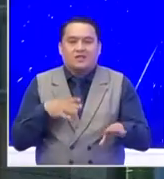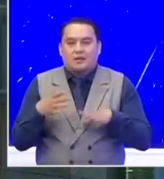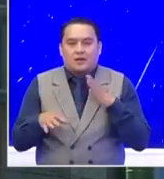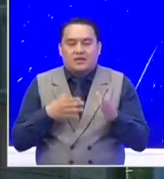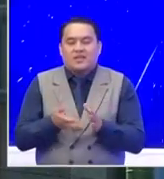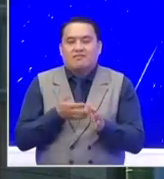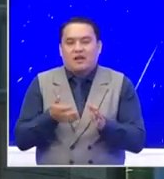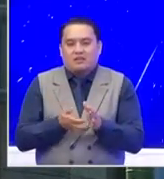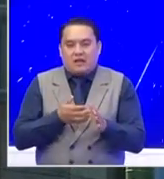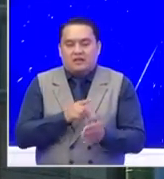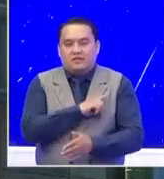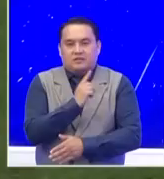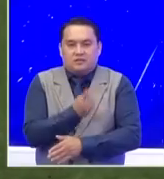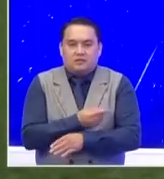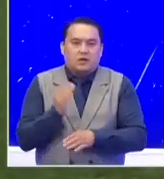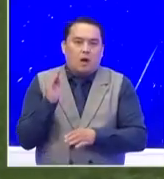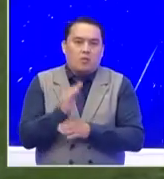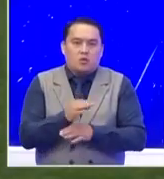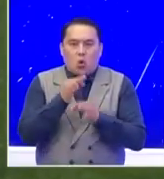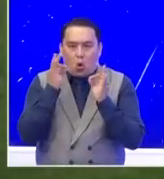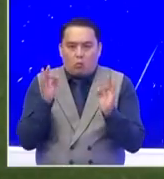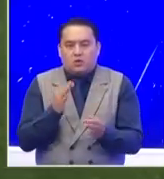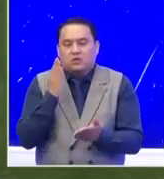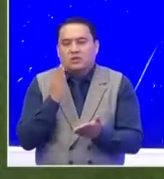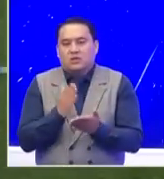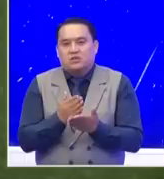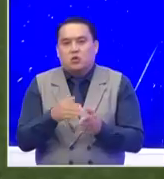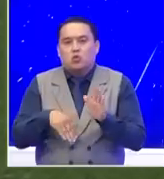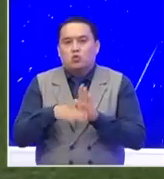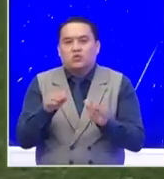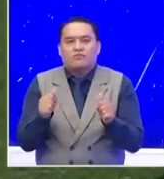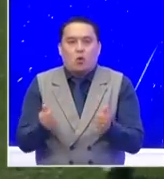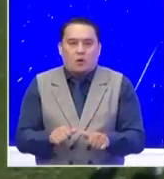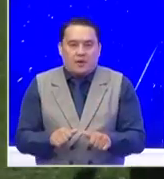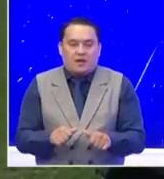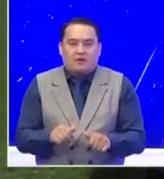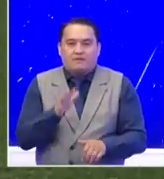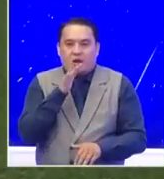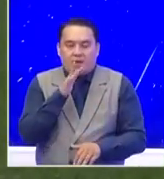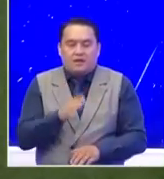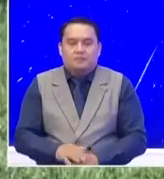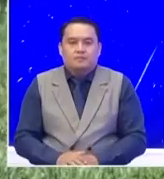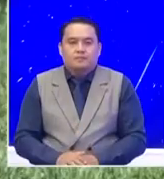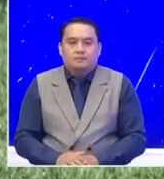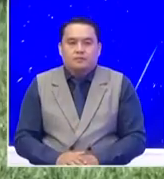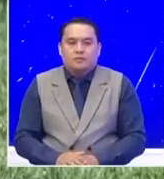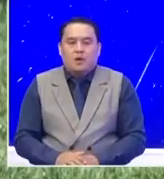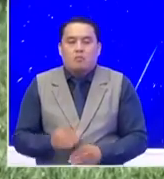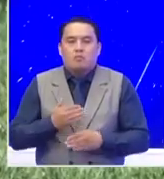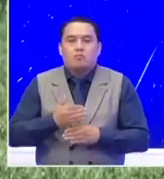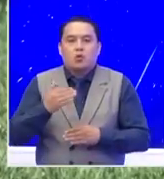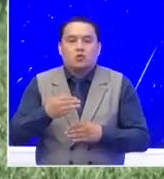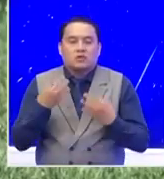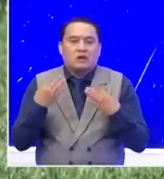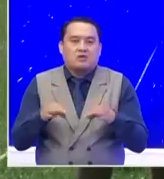Но целеустремленные спортсмены имеют достаточный опыт, чтобы блистать в своей лучшей форме за короткий промежуток времени. Немедленно после разрешения